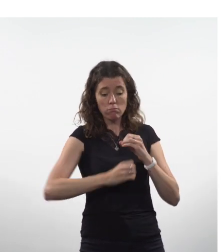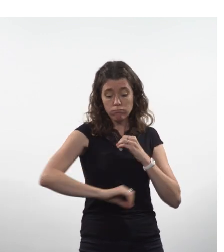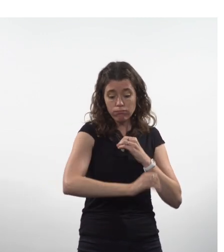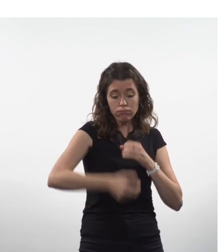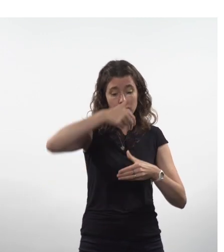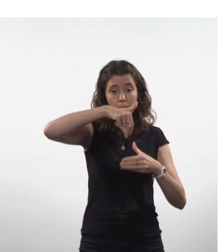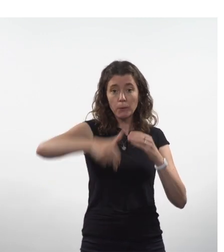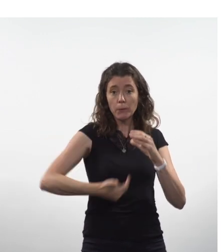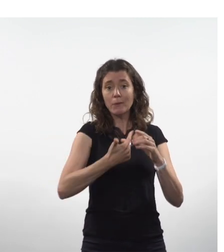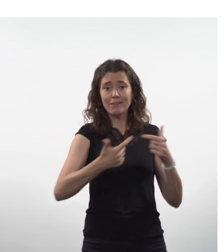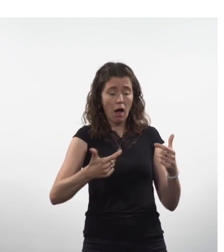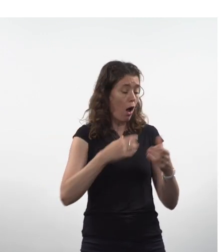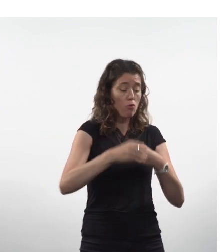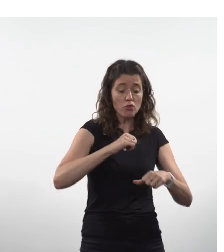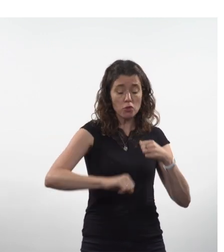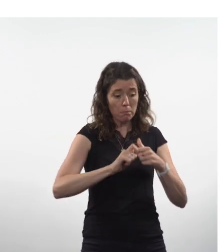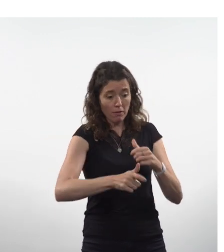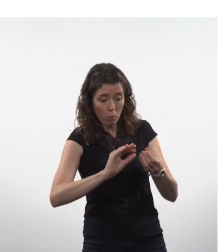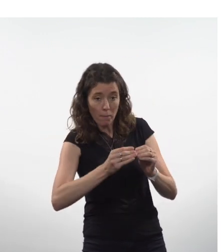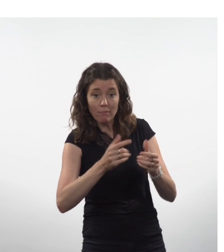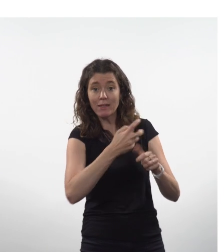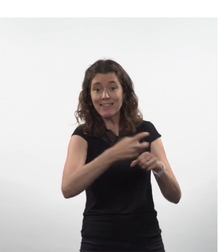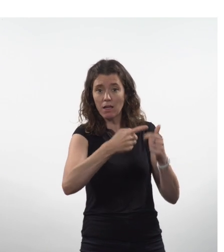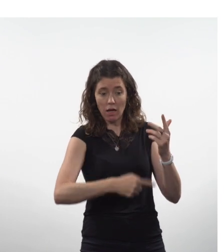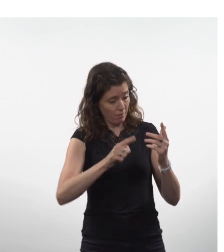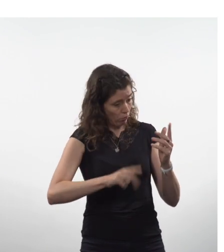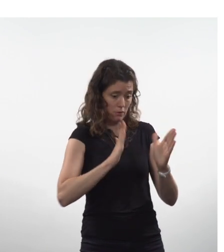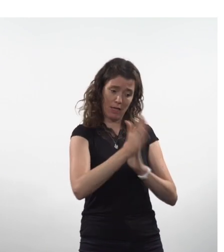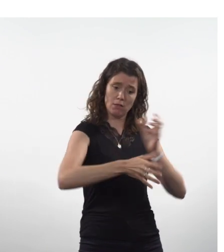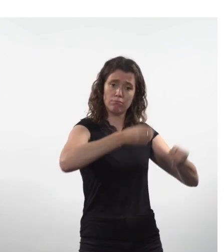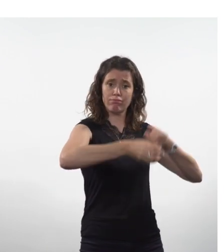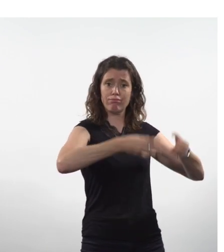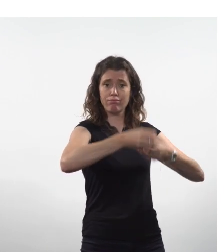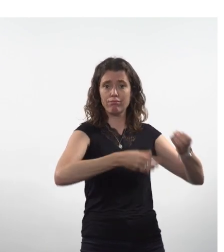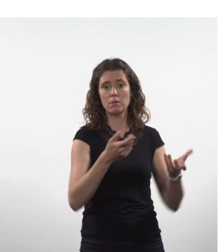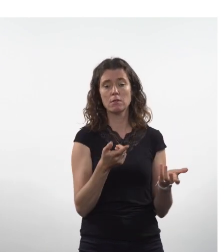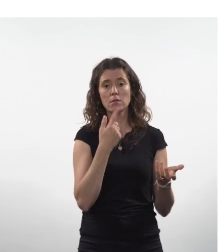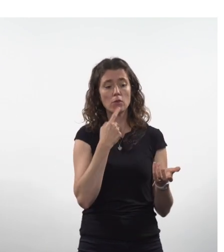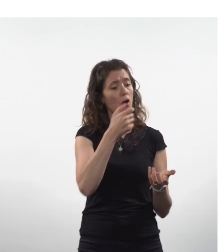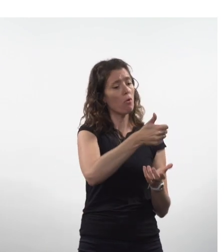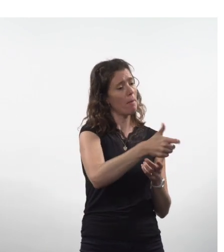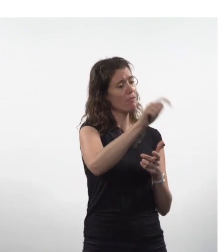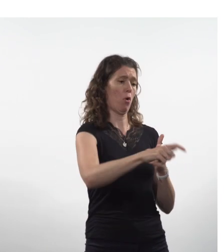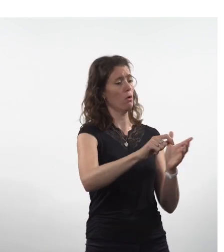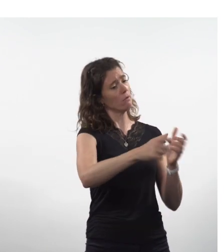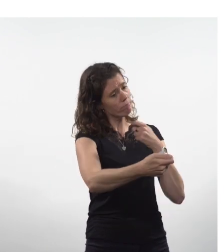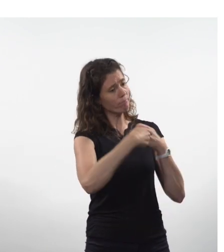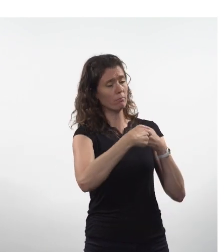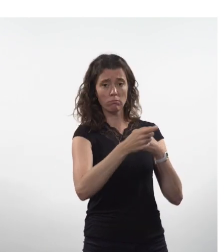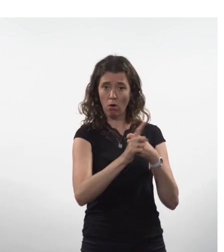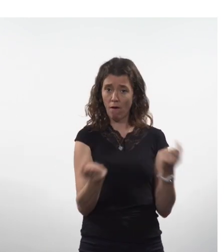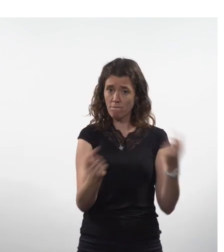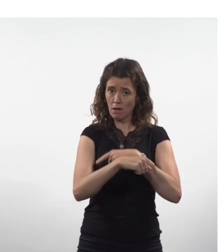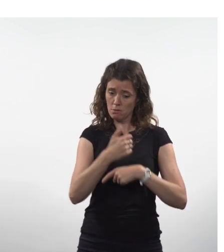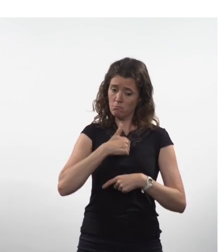geste chirurgical, et tout ça, d'être capable de le faire en langue des signes. C'est un transfert de l'exigence qui ne repose plus sur le patient, mais qui